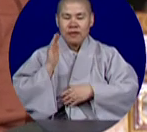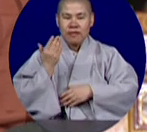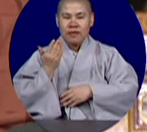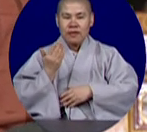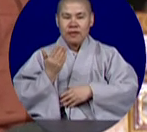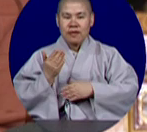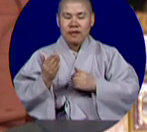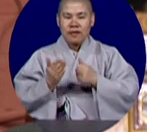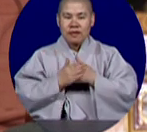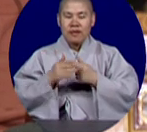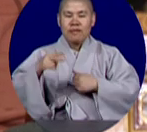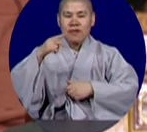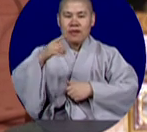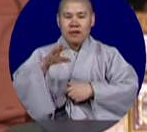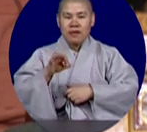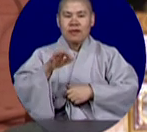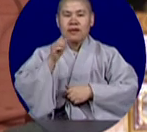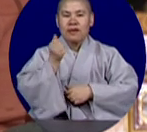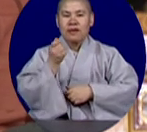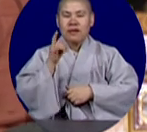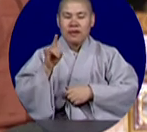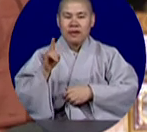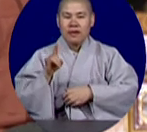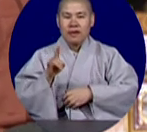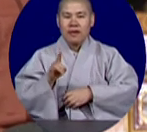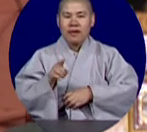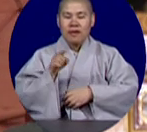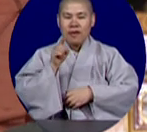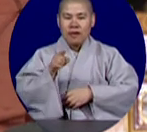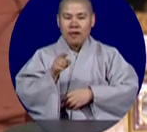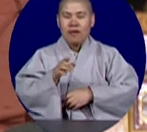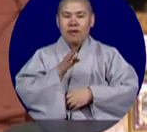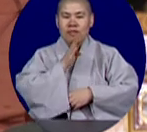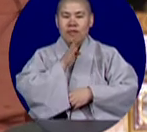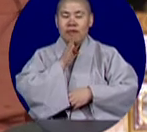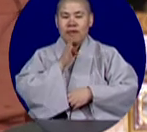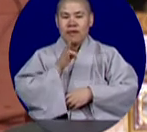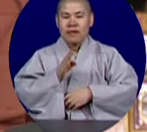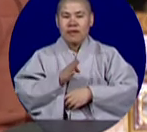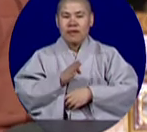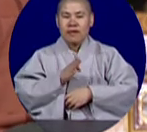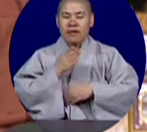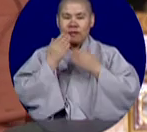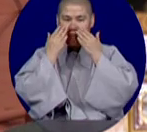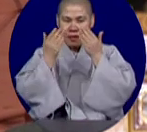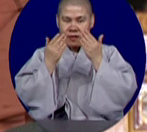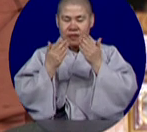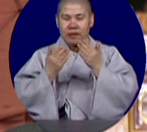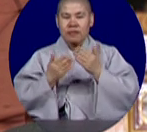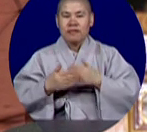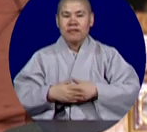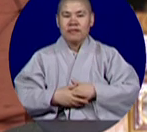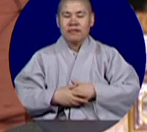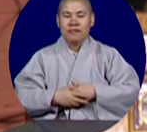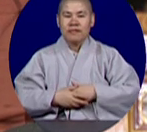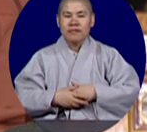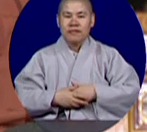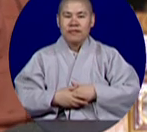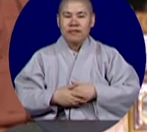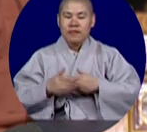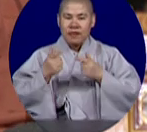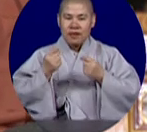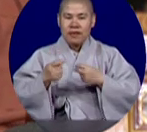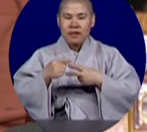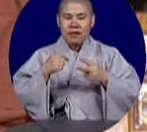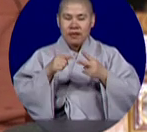그래서 성해라고 그럽니다. 야, 이거다. 이렇게. 확실하다. 이런